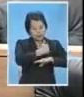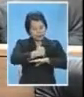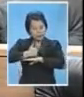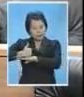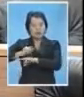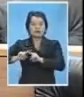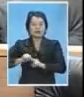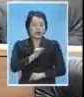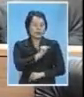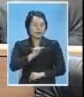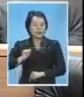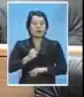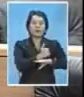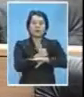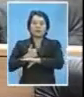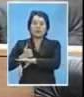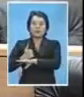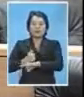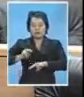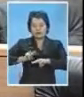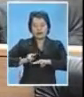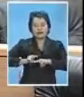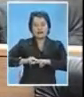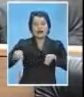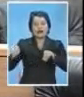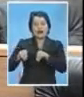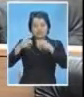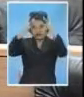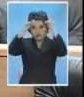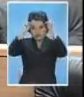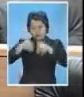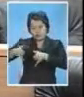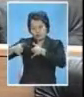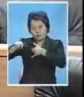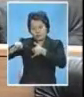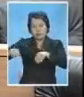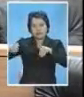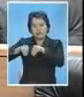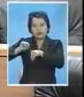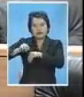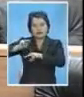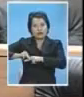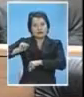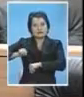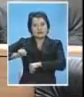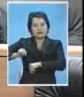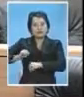ท่านซึ่งนั่งอยู่ใกล้ตัวท่านนายกเนี่ยนะครับหลายคนครับ